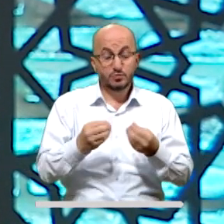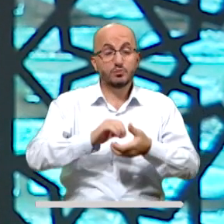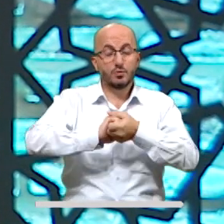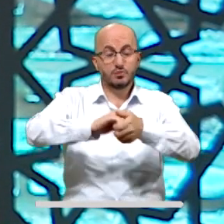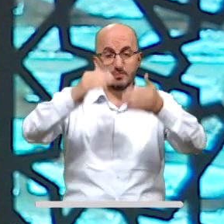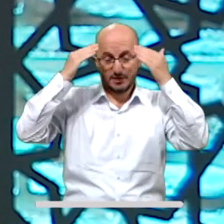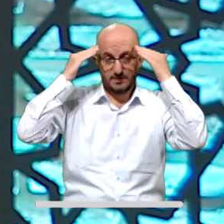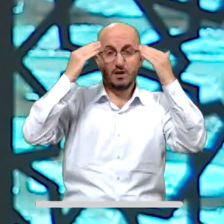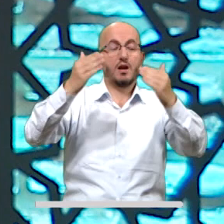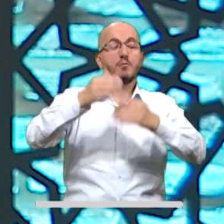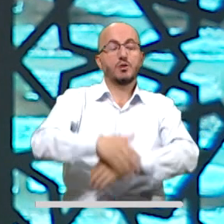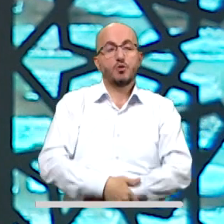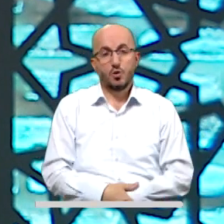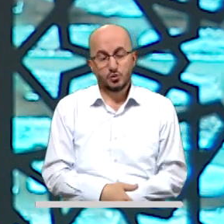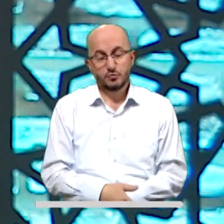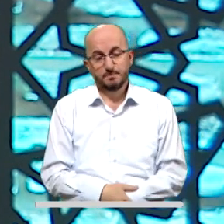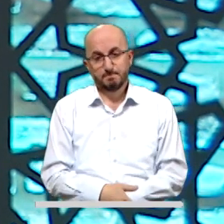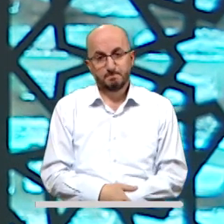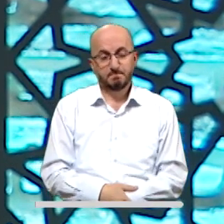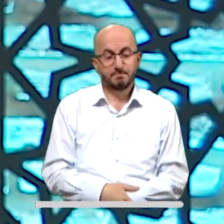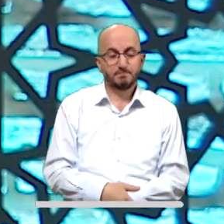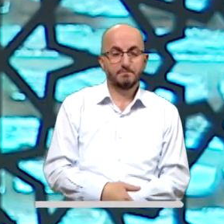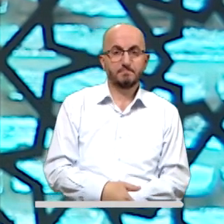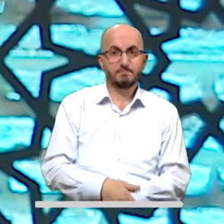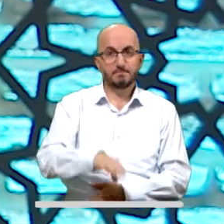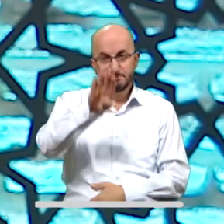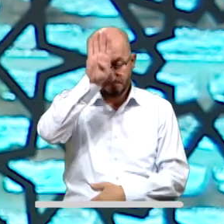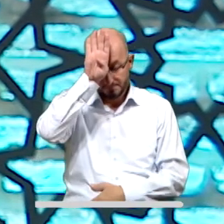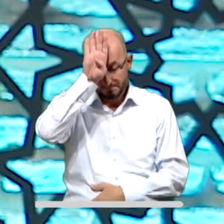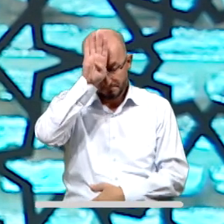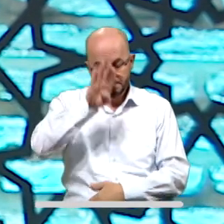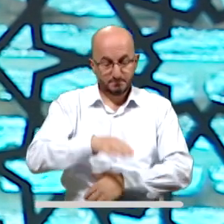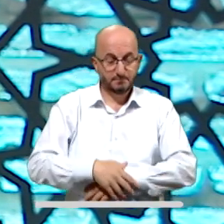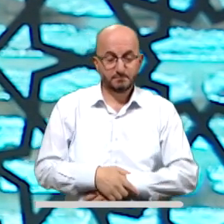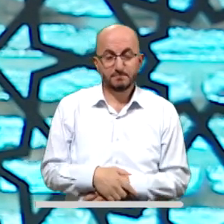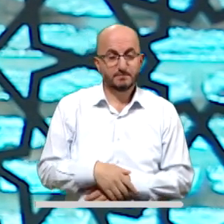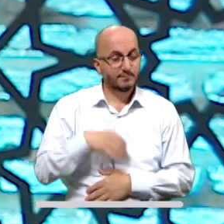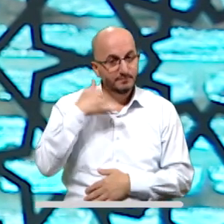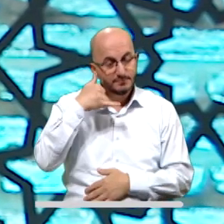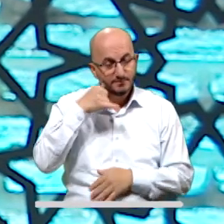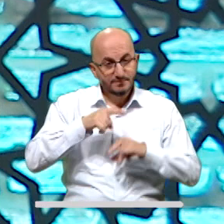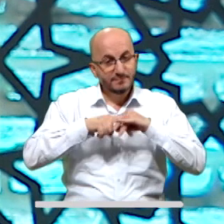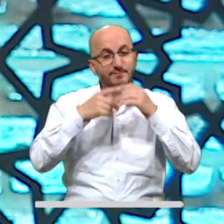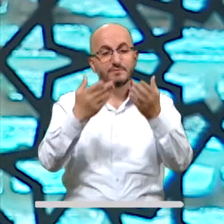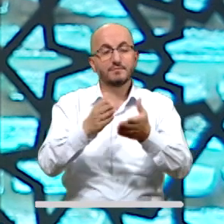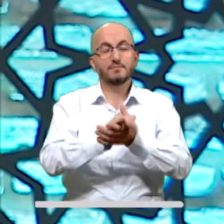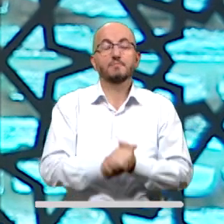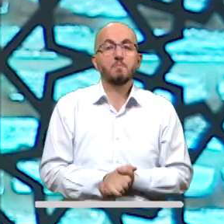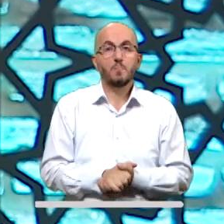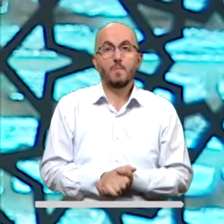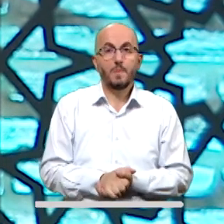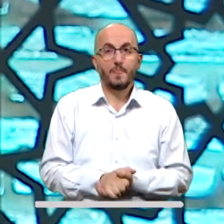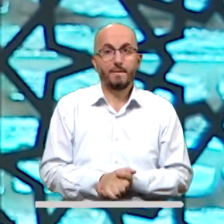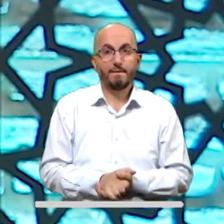selam ediyoruz. Şerife Hanım bizi İstanbul'dan aramış. Hoş geldiniz. Hoş bulduk. Televizyonun sesini